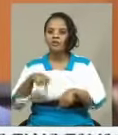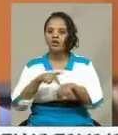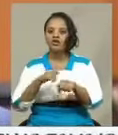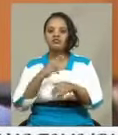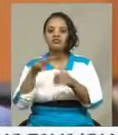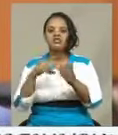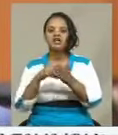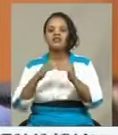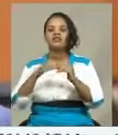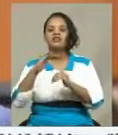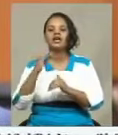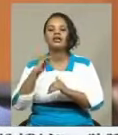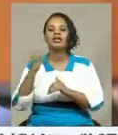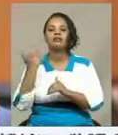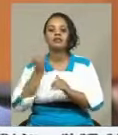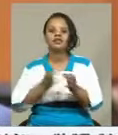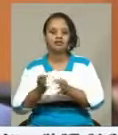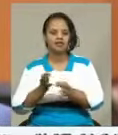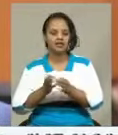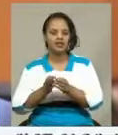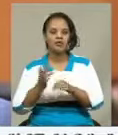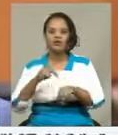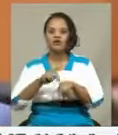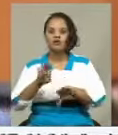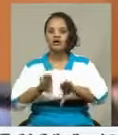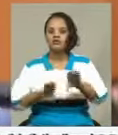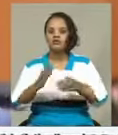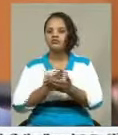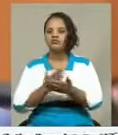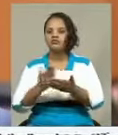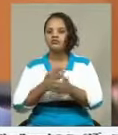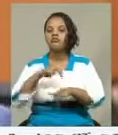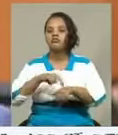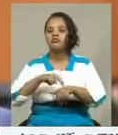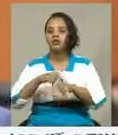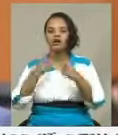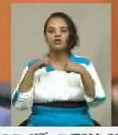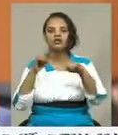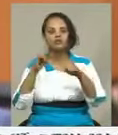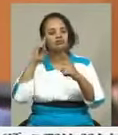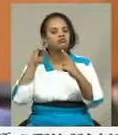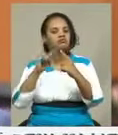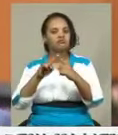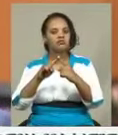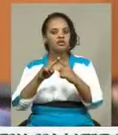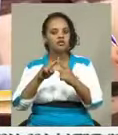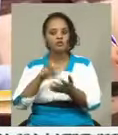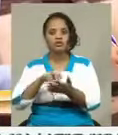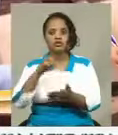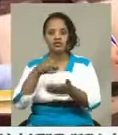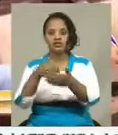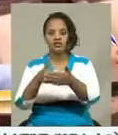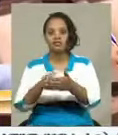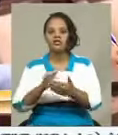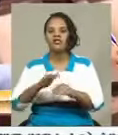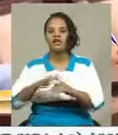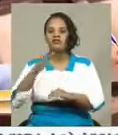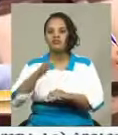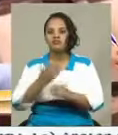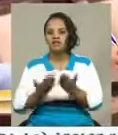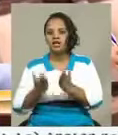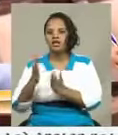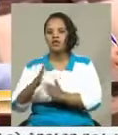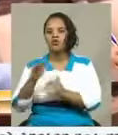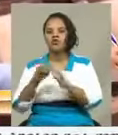ሚና ከፍተኛ እንደነበር ጠቅሰዋል። ፓርቲዎቹ ባደረጉት ተሳትፎም የማቋቋሚያ አዋጁ የታለመለትን ግብ እንዲመታ በተለይም ገለልተኛና ሁሉን